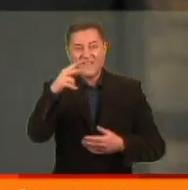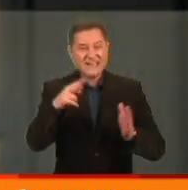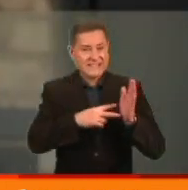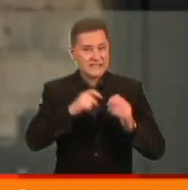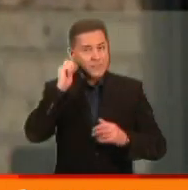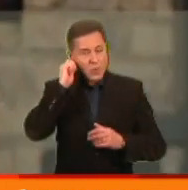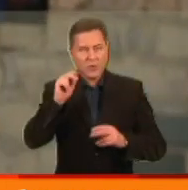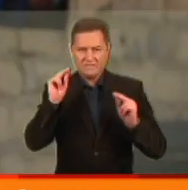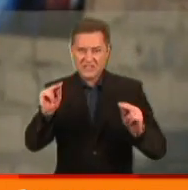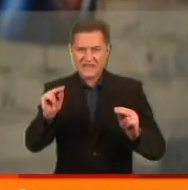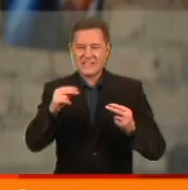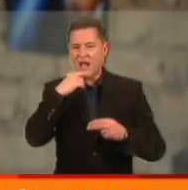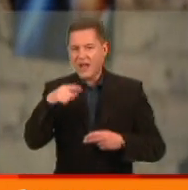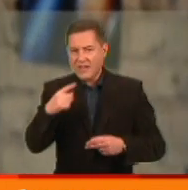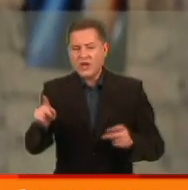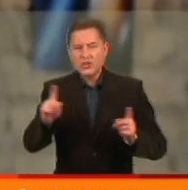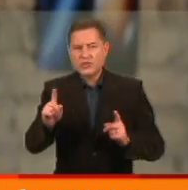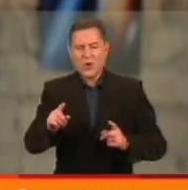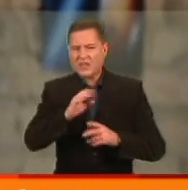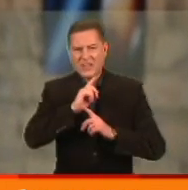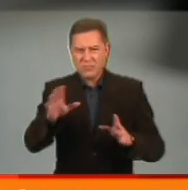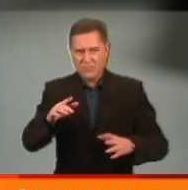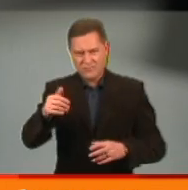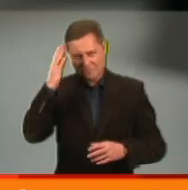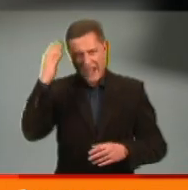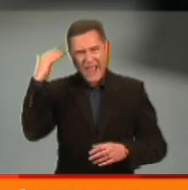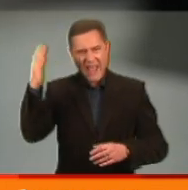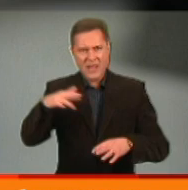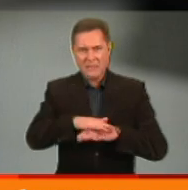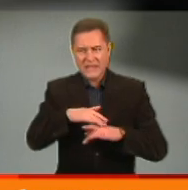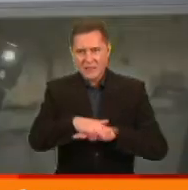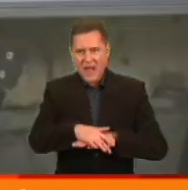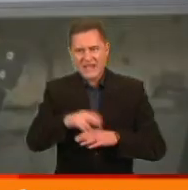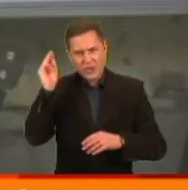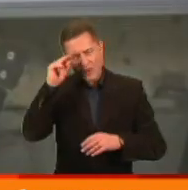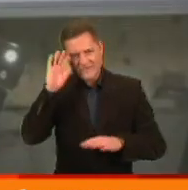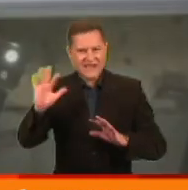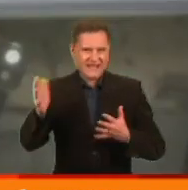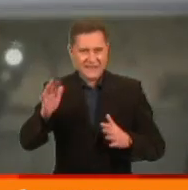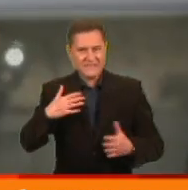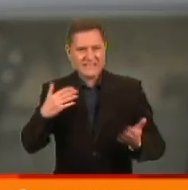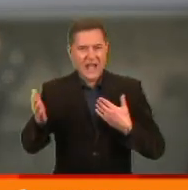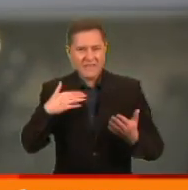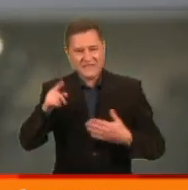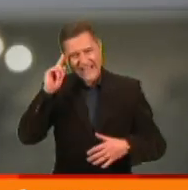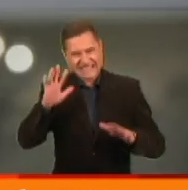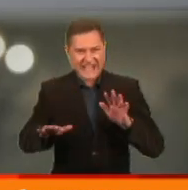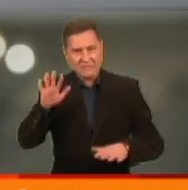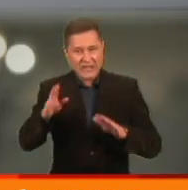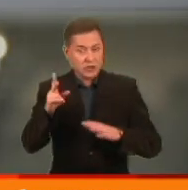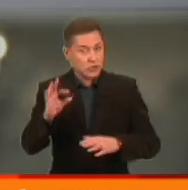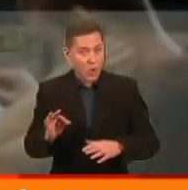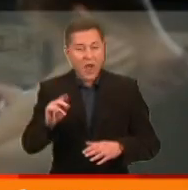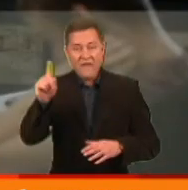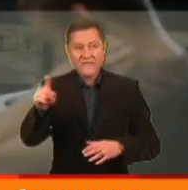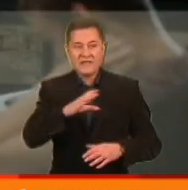27. Він чесно зізнається, ніколи не був генієм із математики. Та й до навчання завжди ставився, м'яко кажучи, скептично. Хлопець